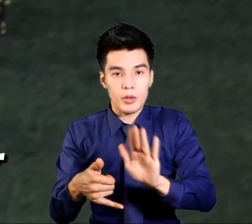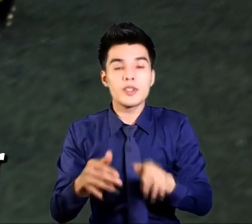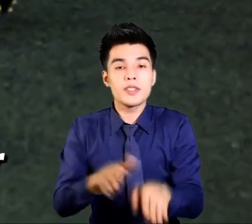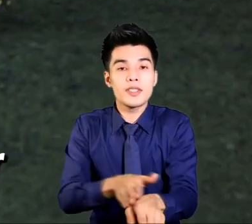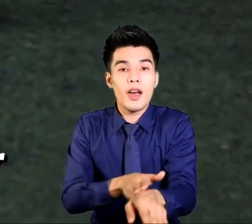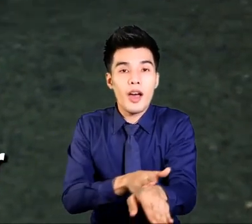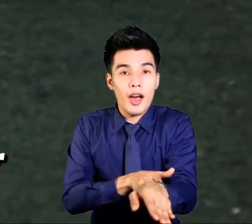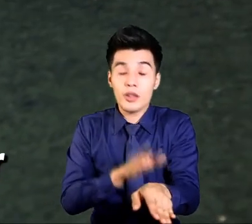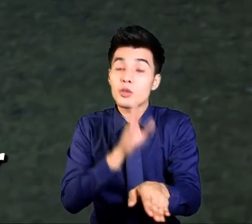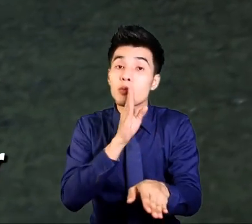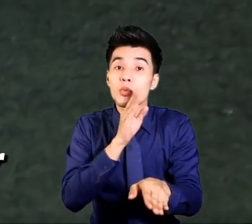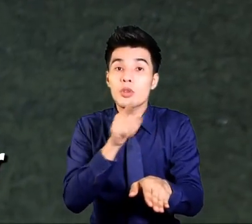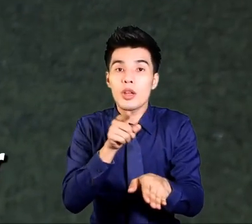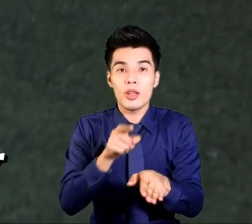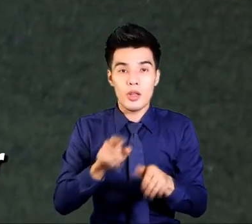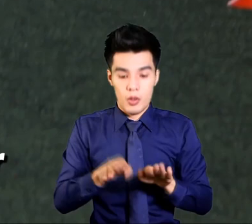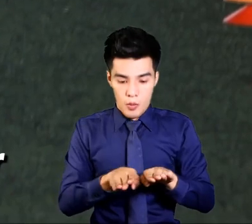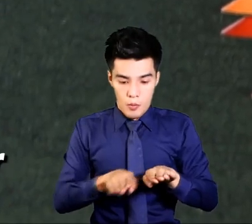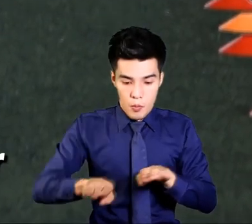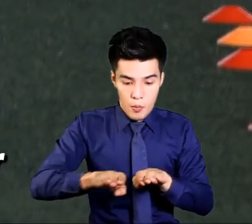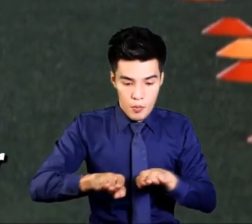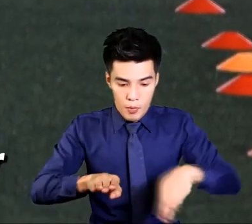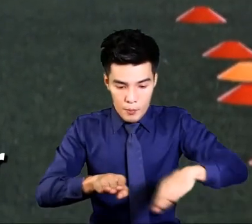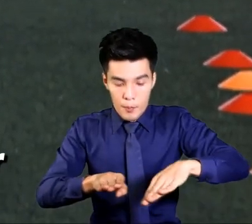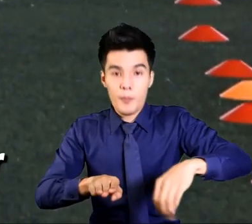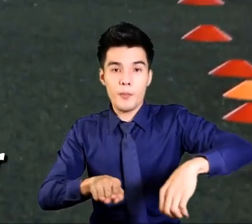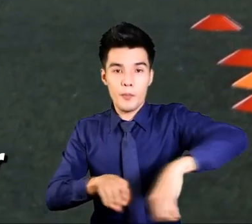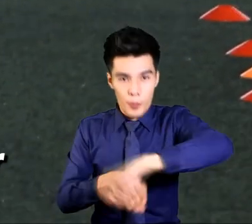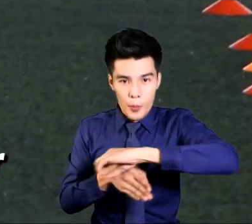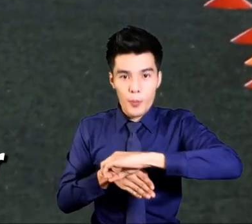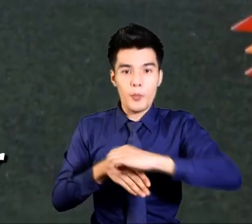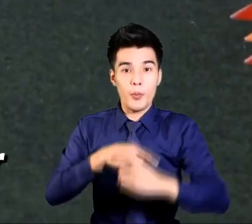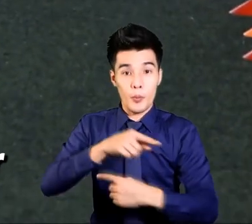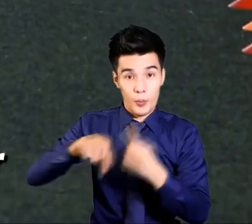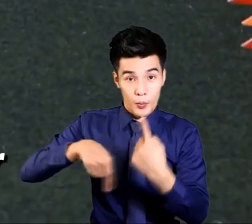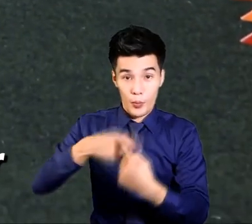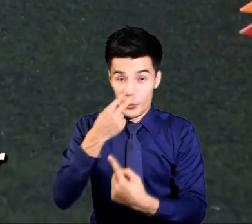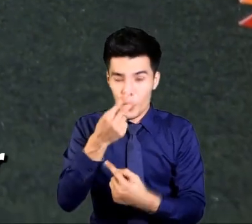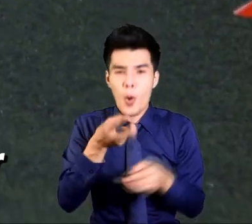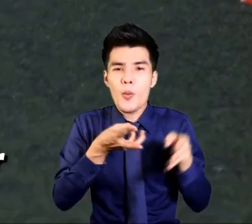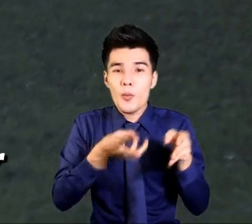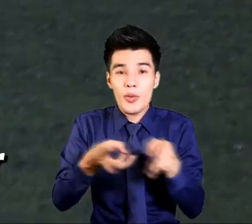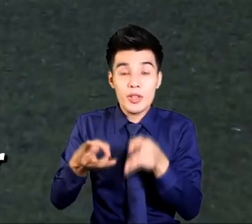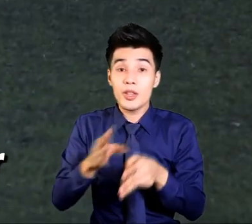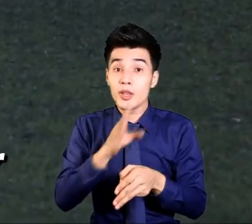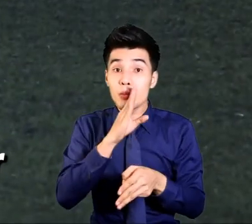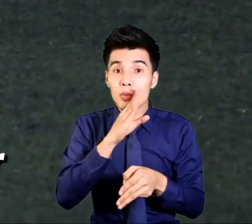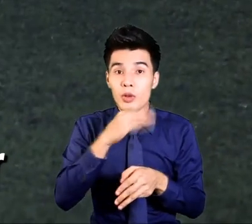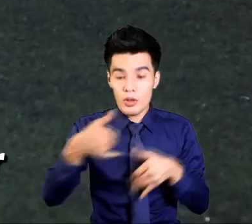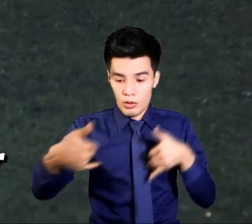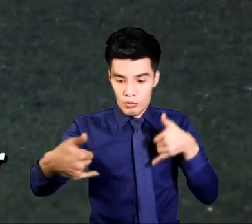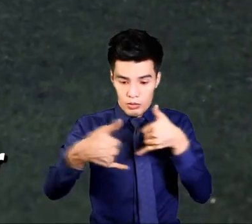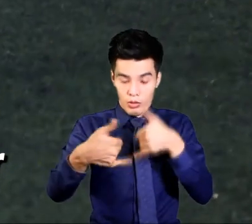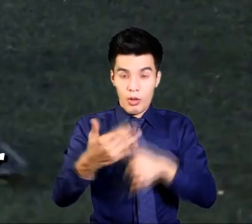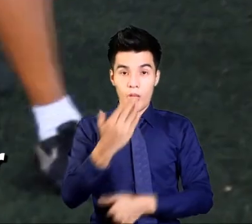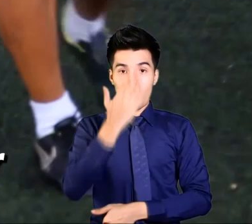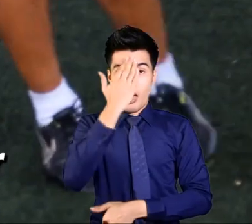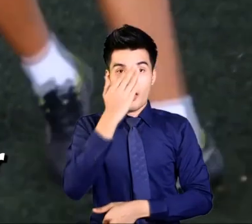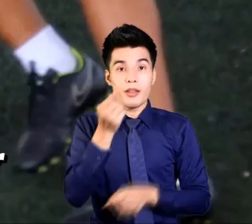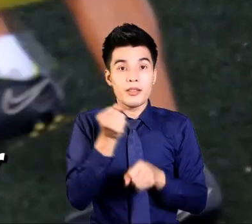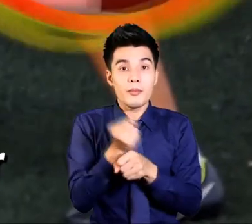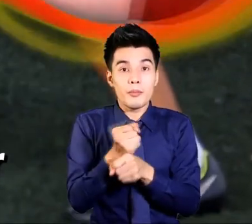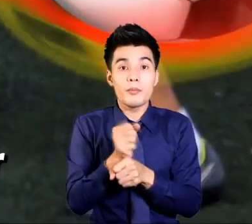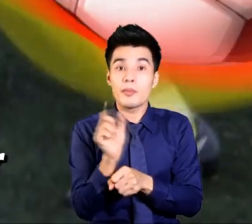โวร์ปุ๊บใช้ขายด้านเกเดี๋ยวไปดูว่าถ้ามีสถานการณ์ในการที่เจอต่อสู้จะทำ